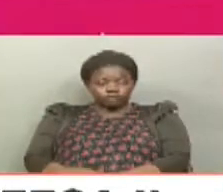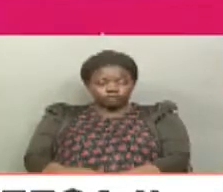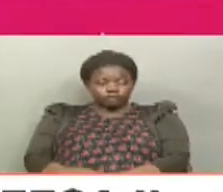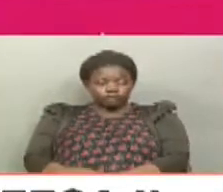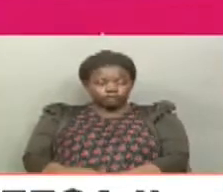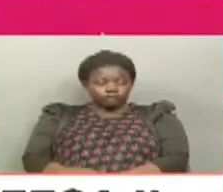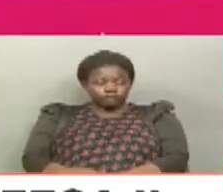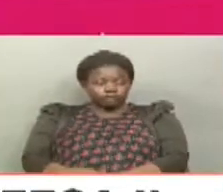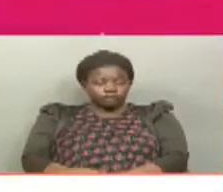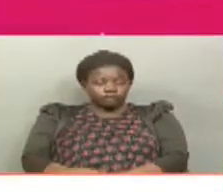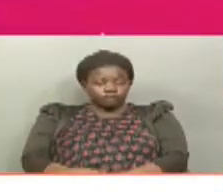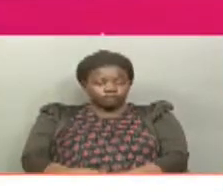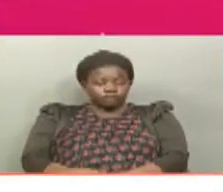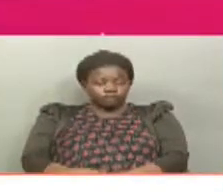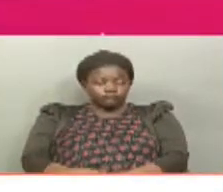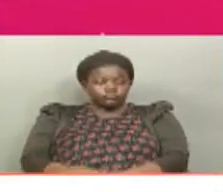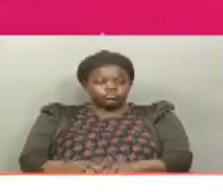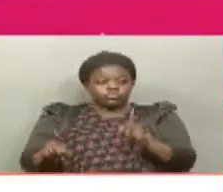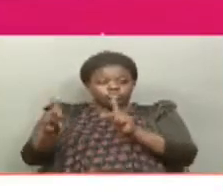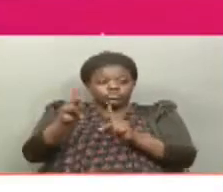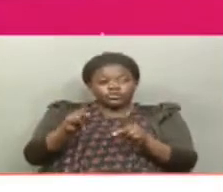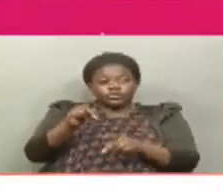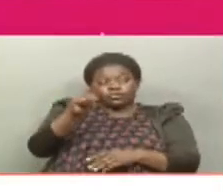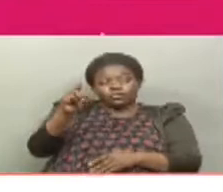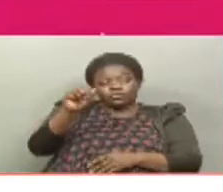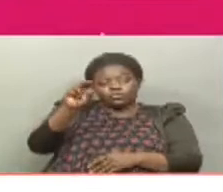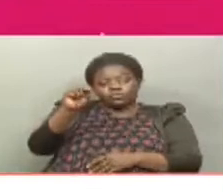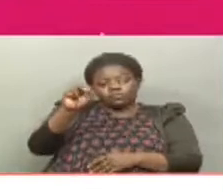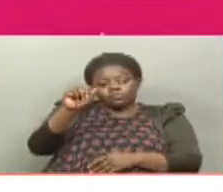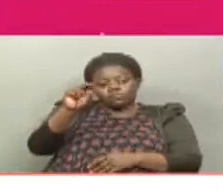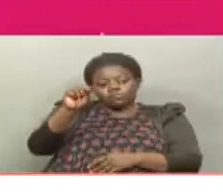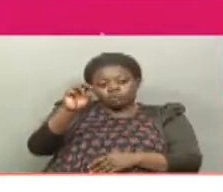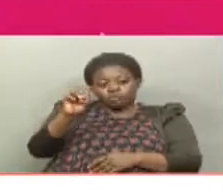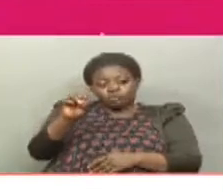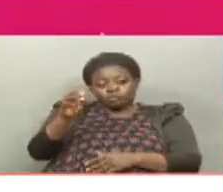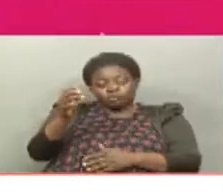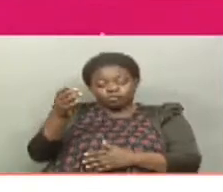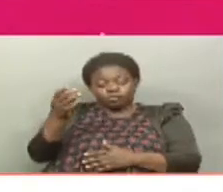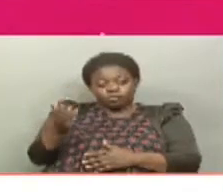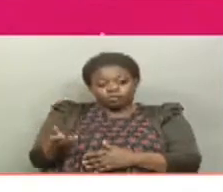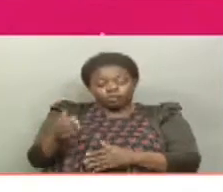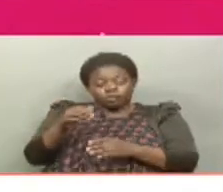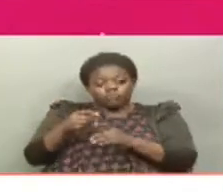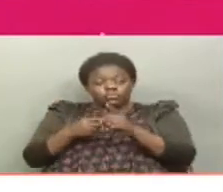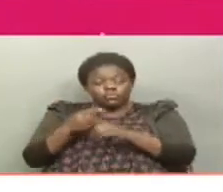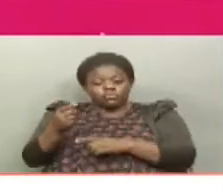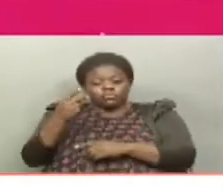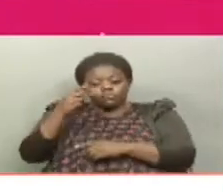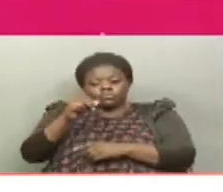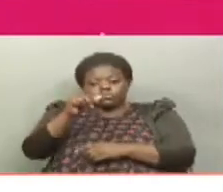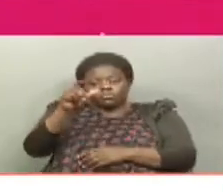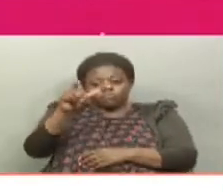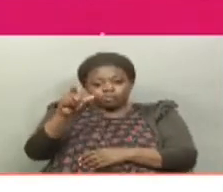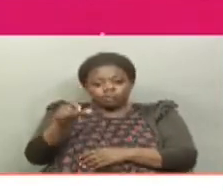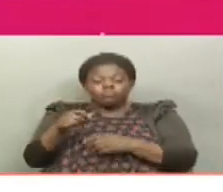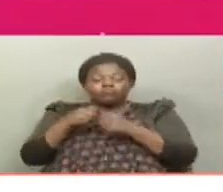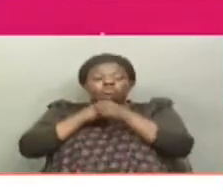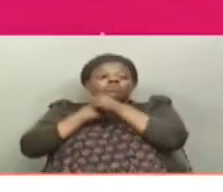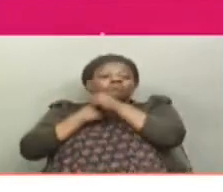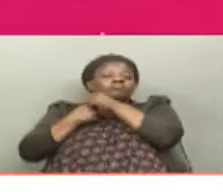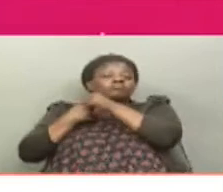abatuuze mu zooni ye Mutungo mu divisioni ye Nakawa mu Kampala baguddemu ekikanga we basanze mutuuze munnaabwe nga